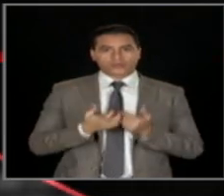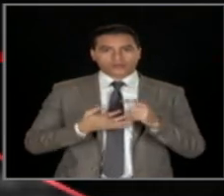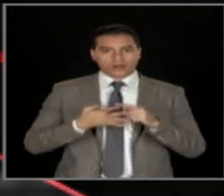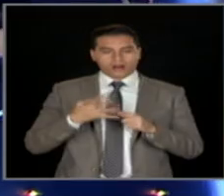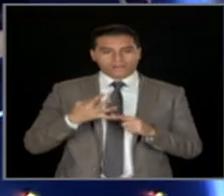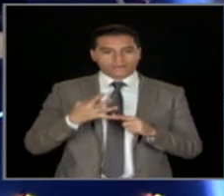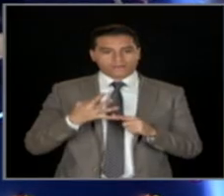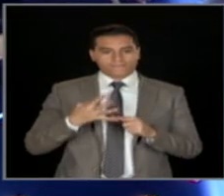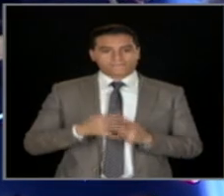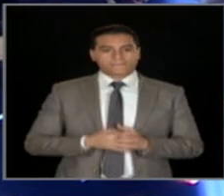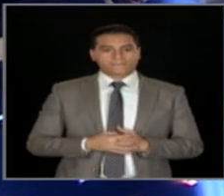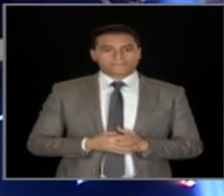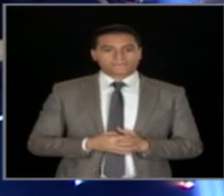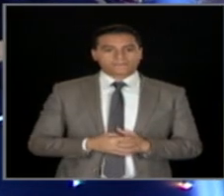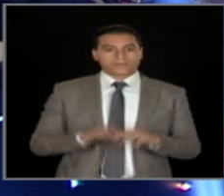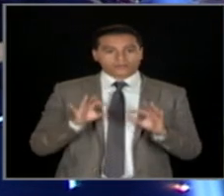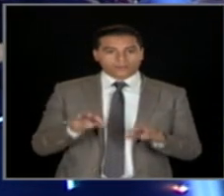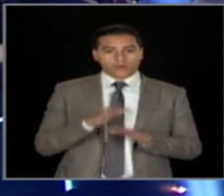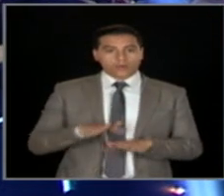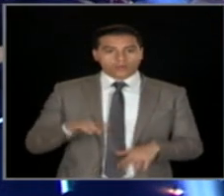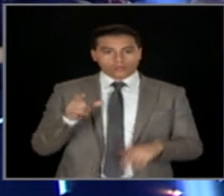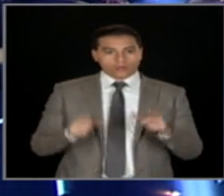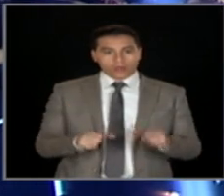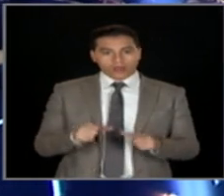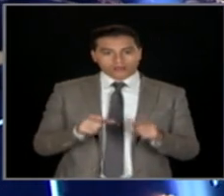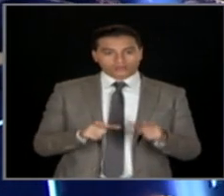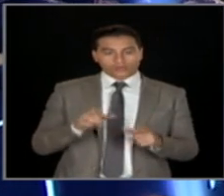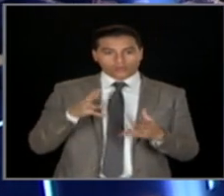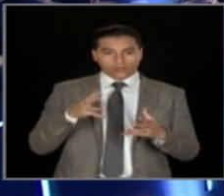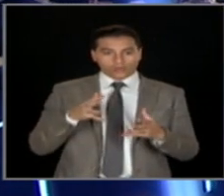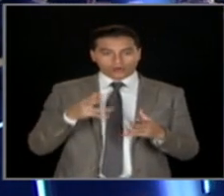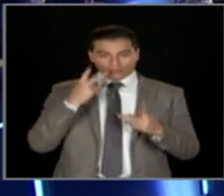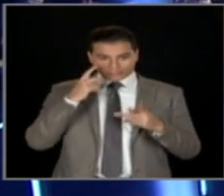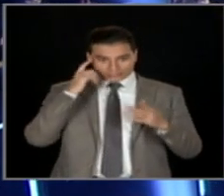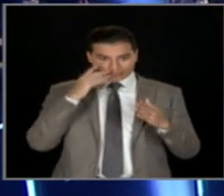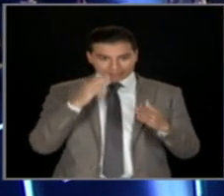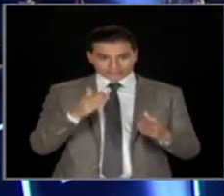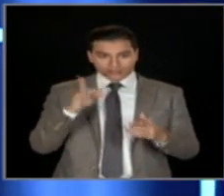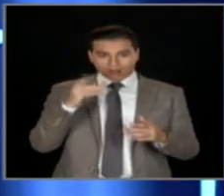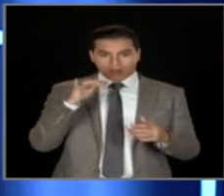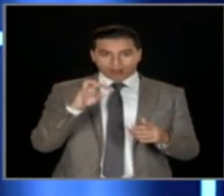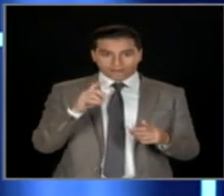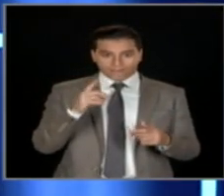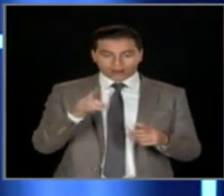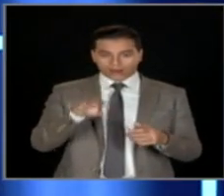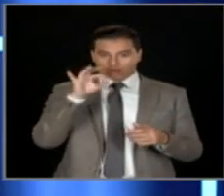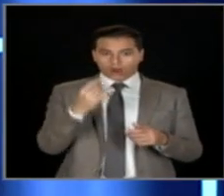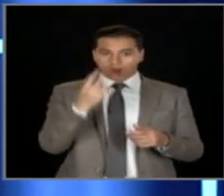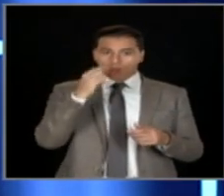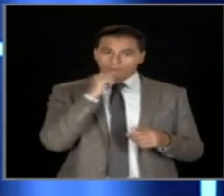ذهنية. طبعاً كل واحد هيختار كورة. رحمة أول واحدة، ليديز